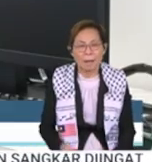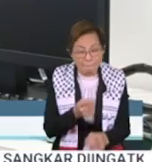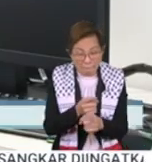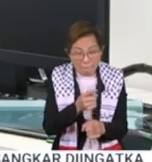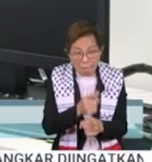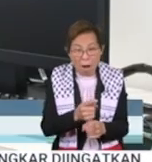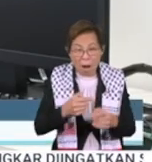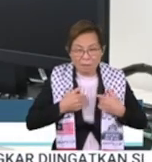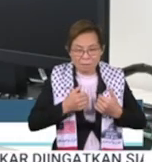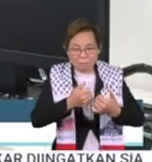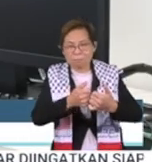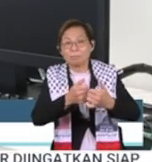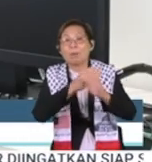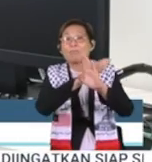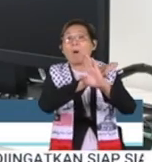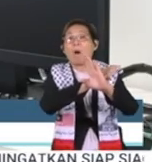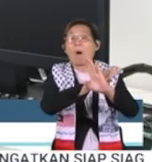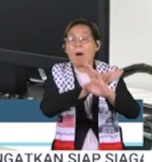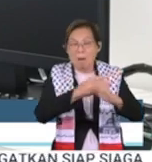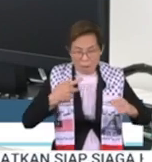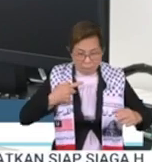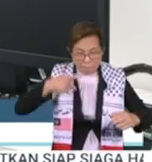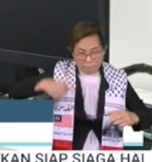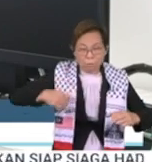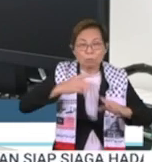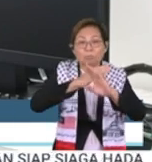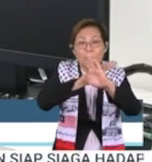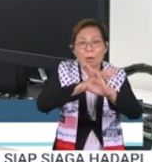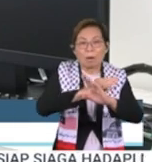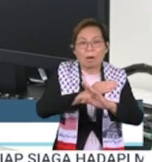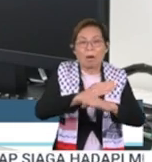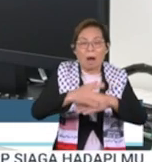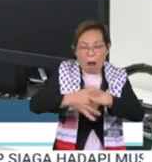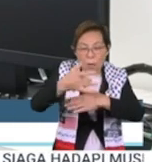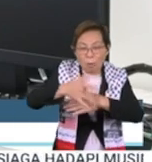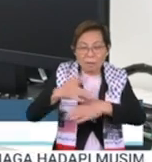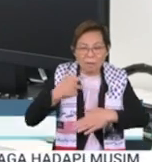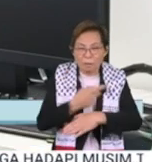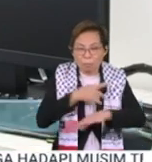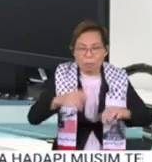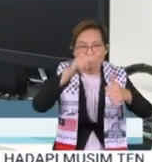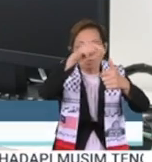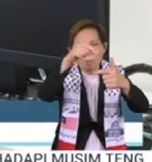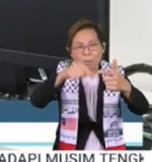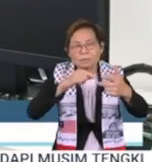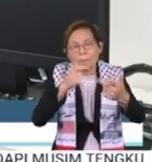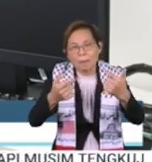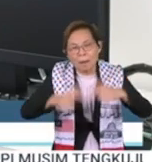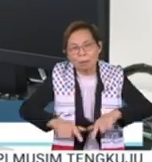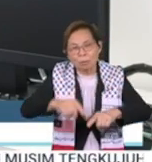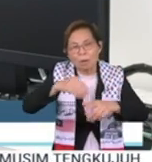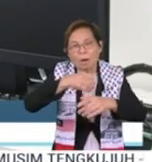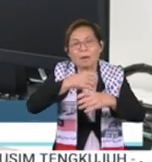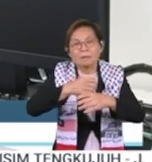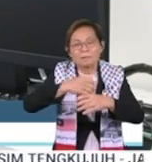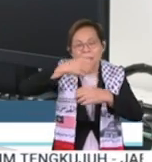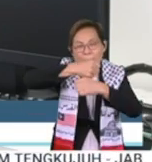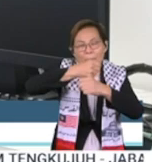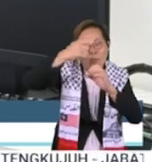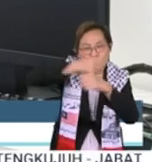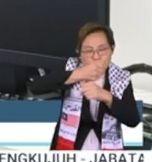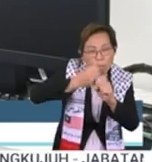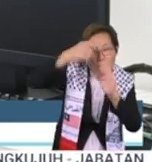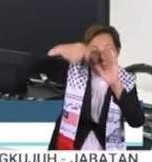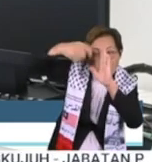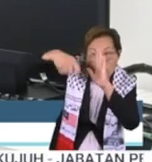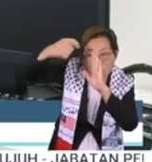Sepatutnya ada prevention, langkah awal untuk kita memastikan perkara-perkara yang seperti itu tidak berlaku dalam penghasilan drama